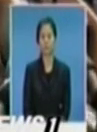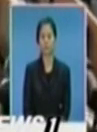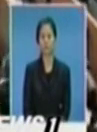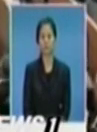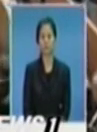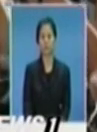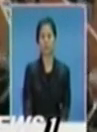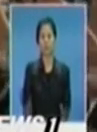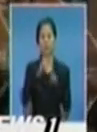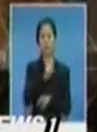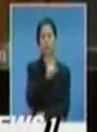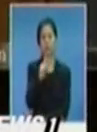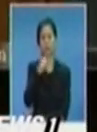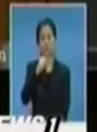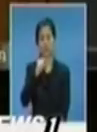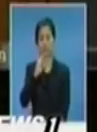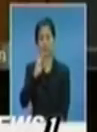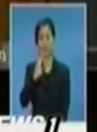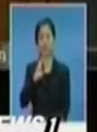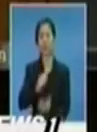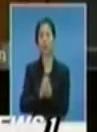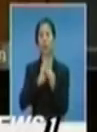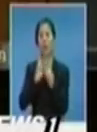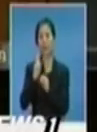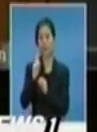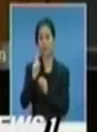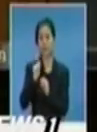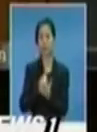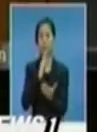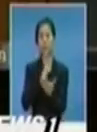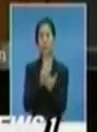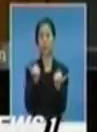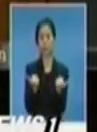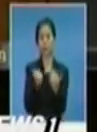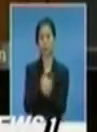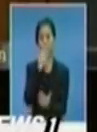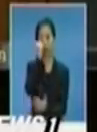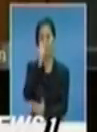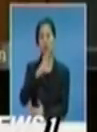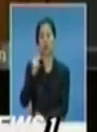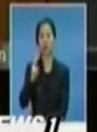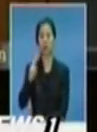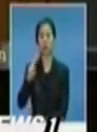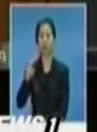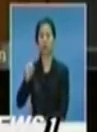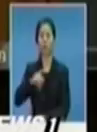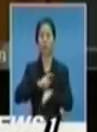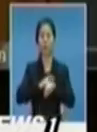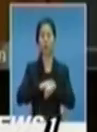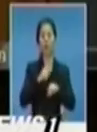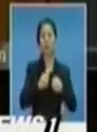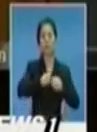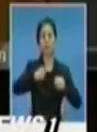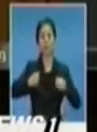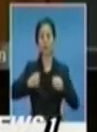ร้อยหรือว่าละเมิดศีลธรรมอันดีหรือไม่จากนั้นจึงให้รายงานต่อรัฐมนตรีเพื่อส่งให้ศาลวินิจฉัยเ